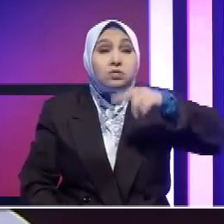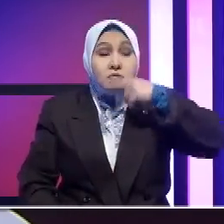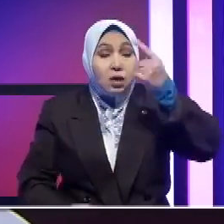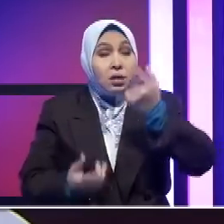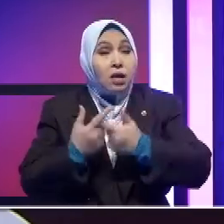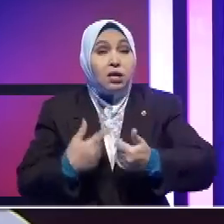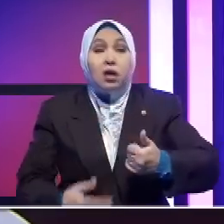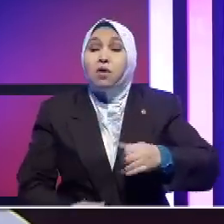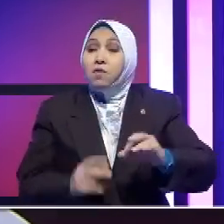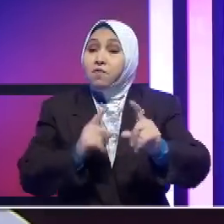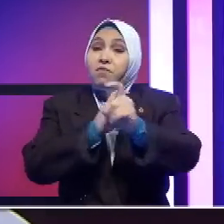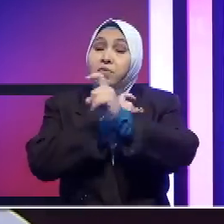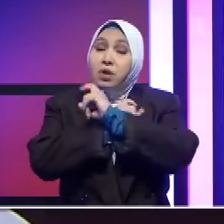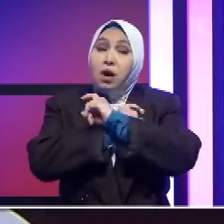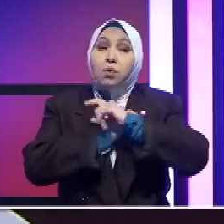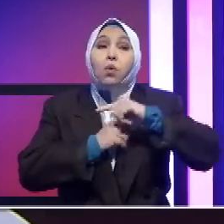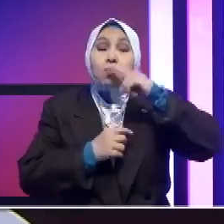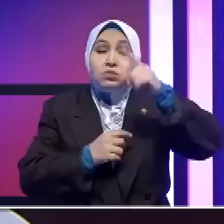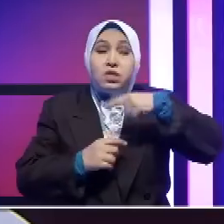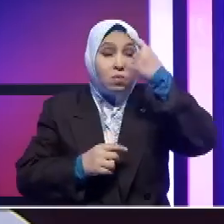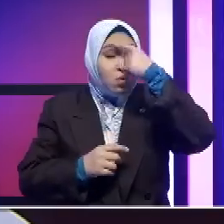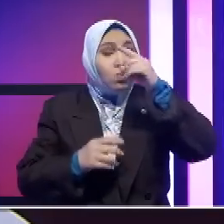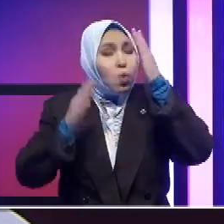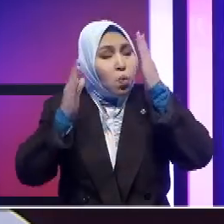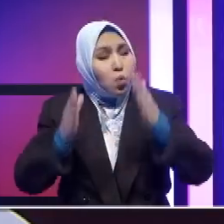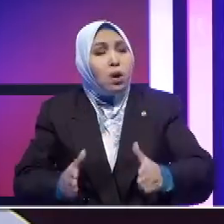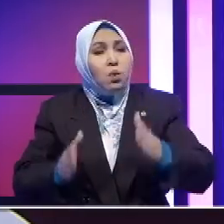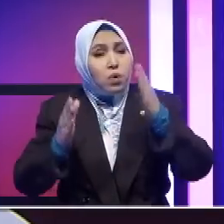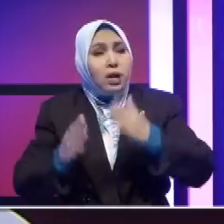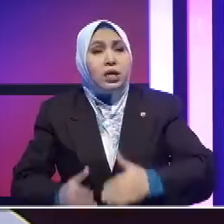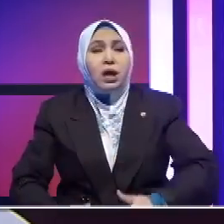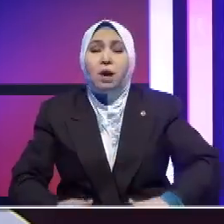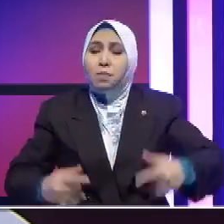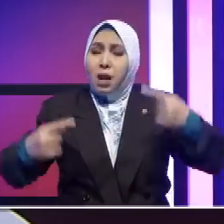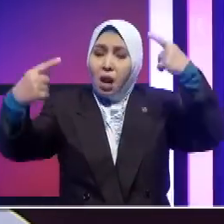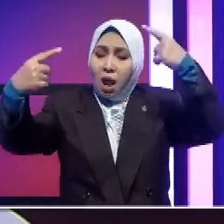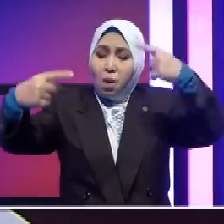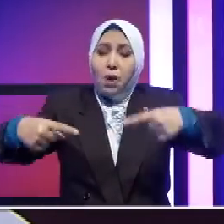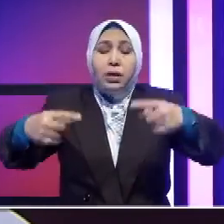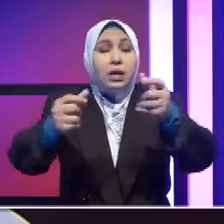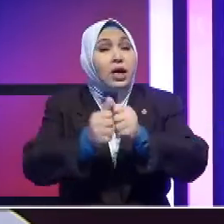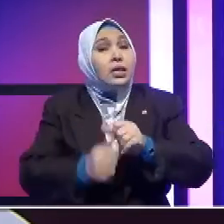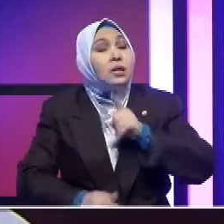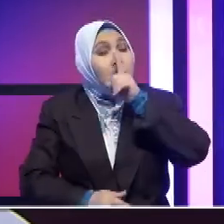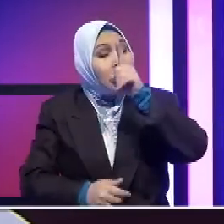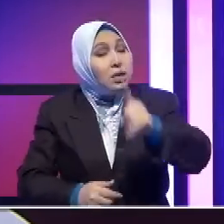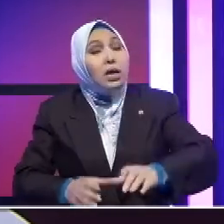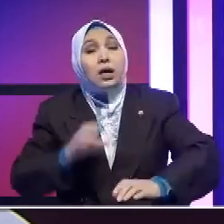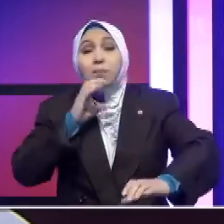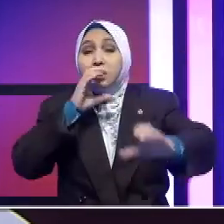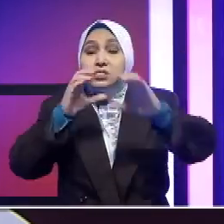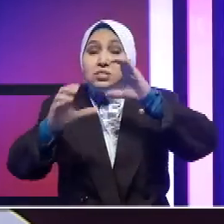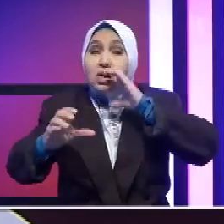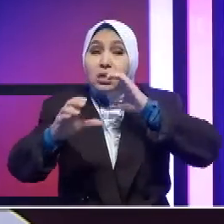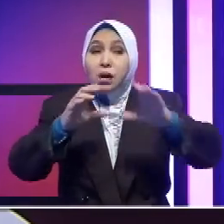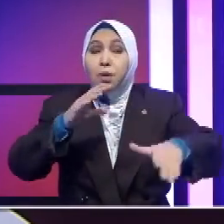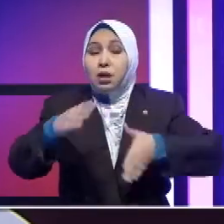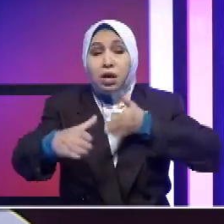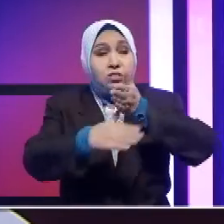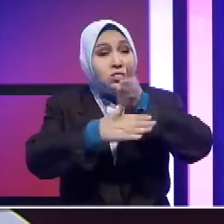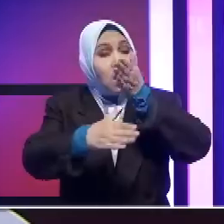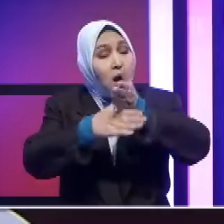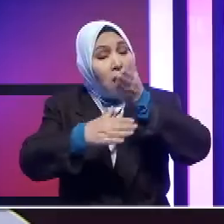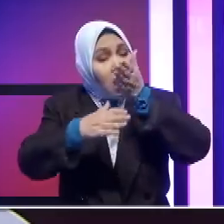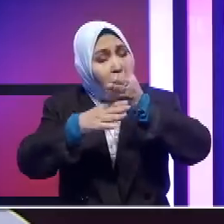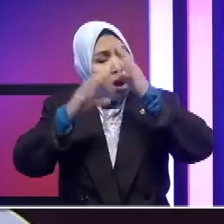Firaun, ustaz, ya. Ucapan bagi orang-orang yang nak melawan kebenaran, dia akan bercakap tentang dia akan kacau cara hidup